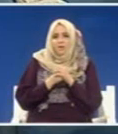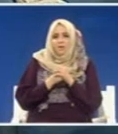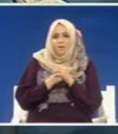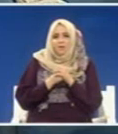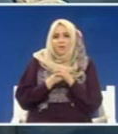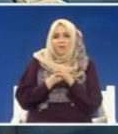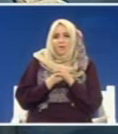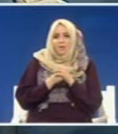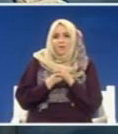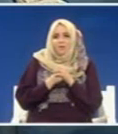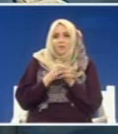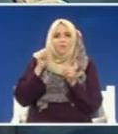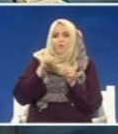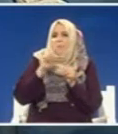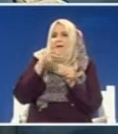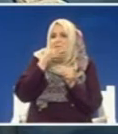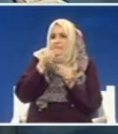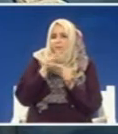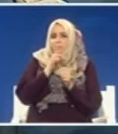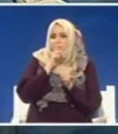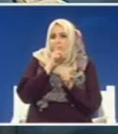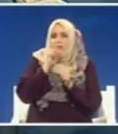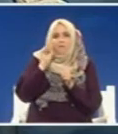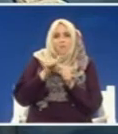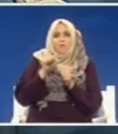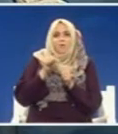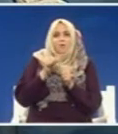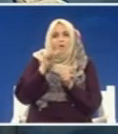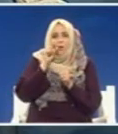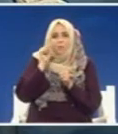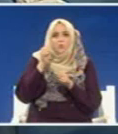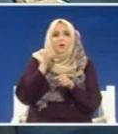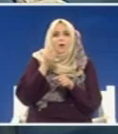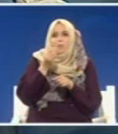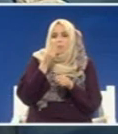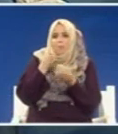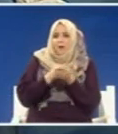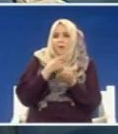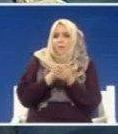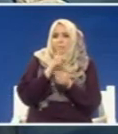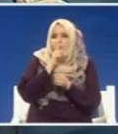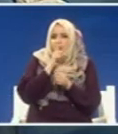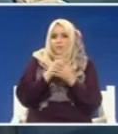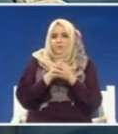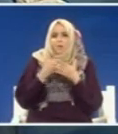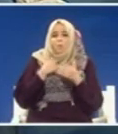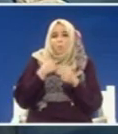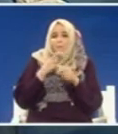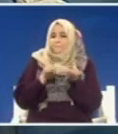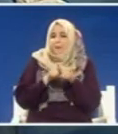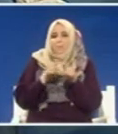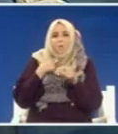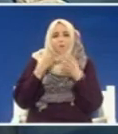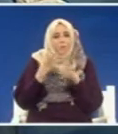ما تبلغيش ما تهضريش وما تدخليش روحك وخلي الرجال يخدموا، انت يا خلصي ورقدي. انا عندي تأنيب ضمير من هذه الجهه، انا